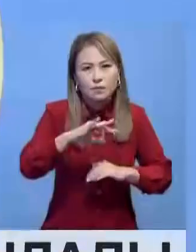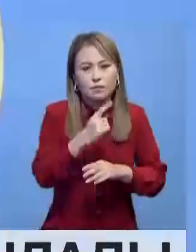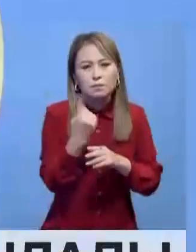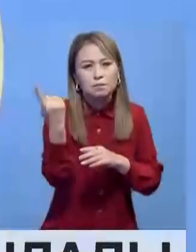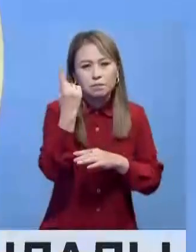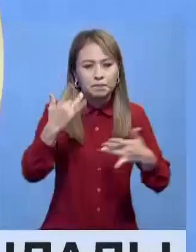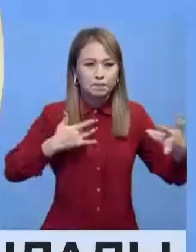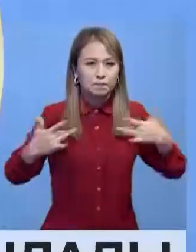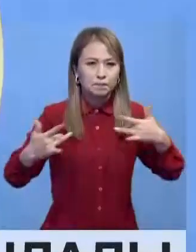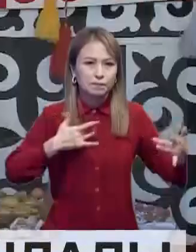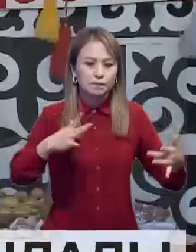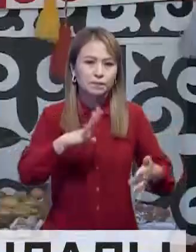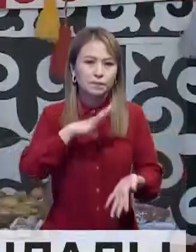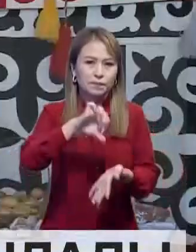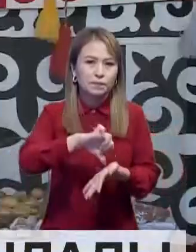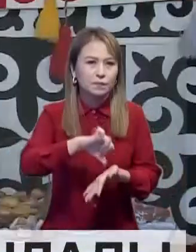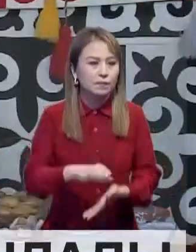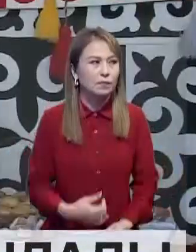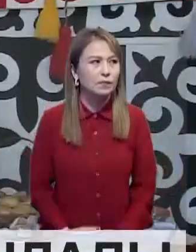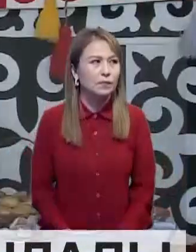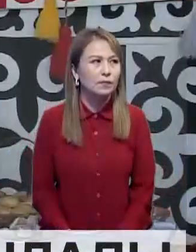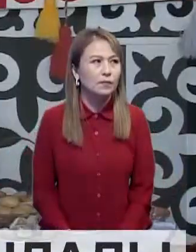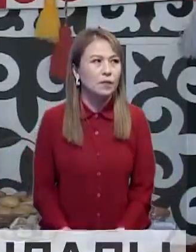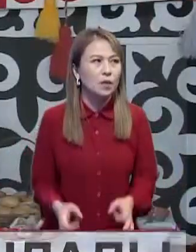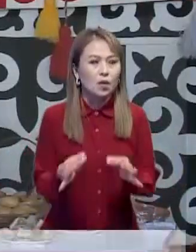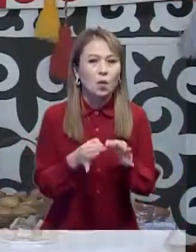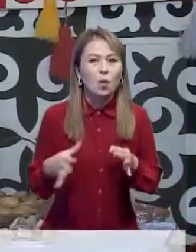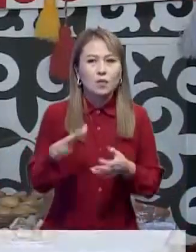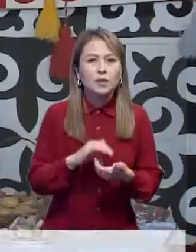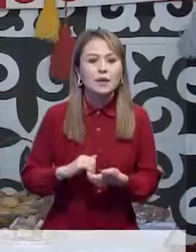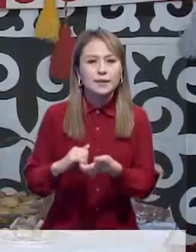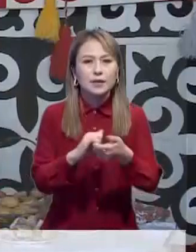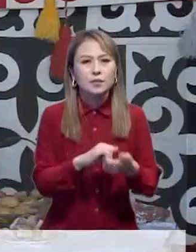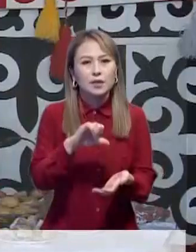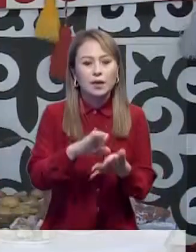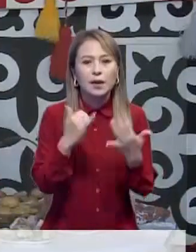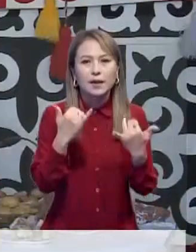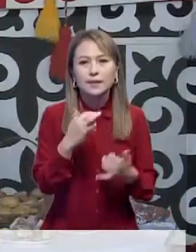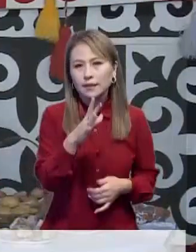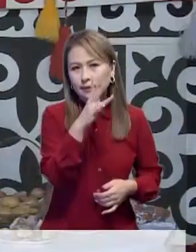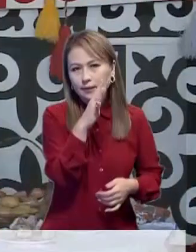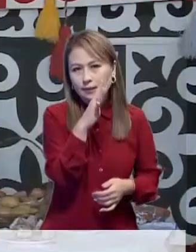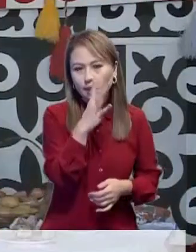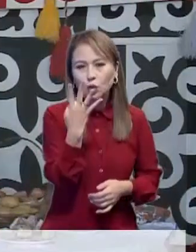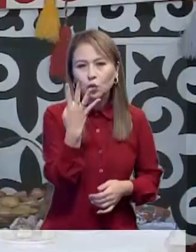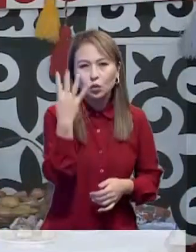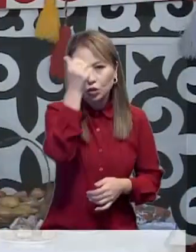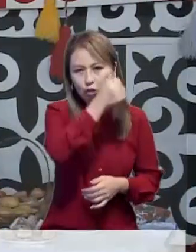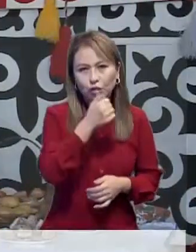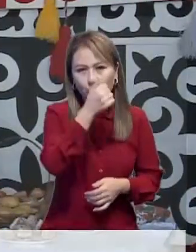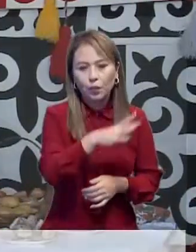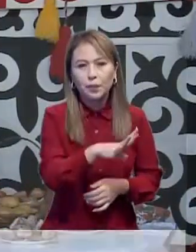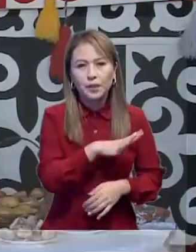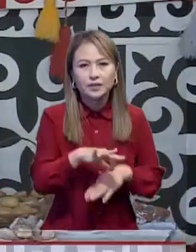бірнеше қойылымды сахналаған. Облыстық ассамблея халқының қолдауымен осы қазіргі таңда 4 жыл бойы жұмыс